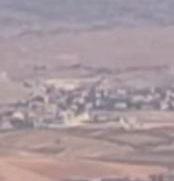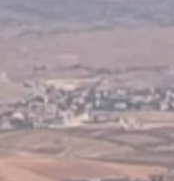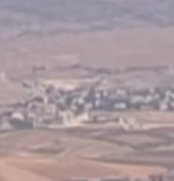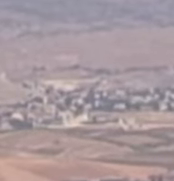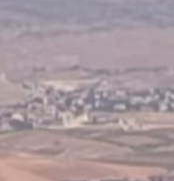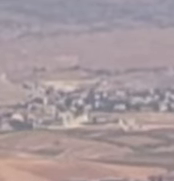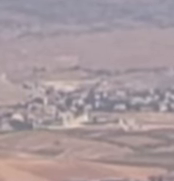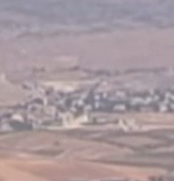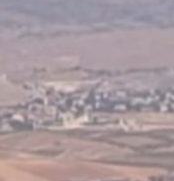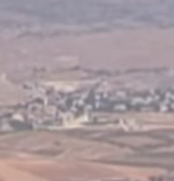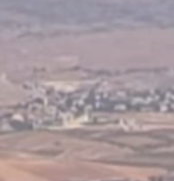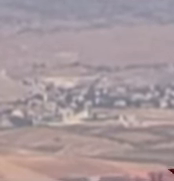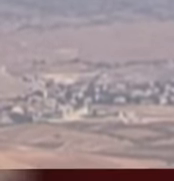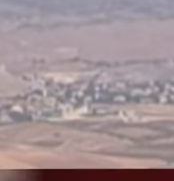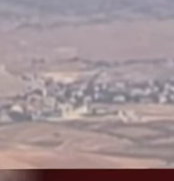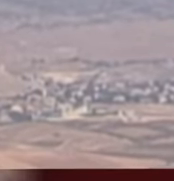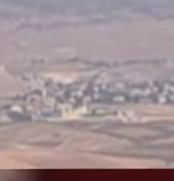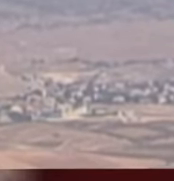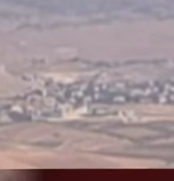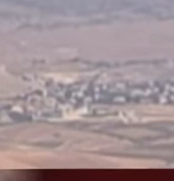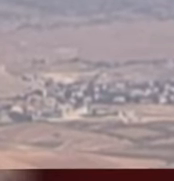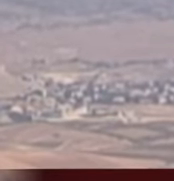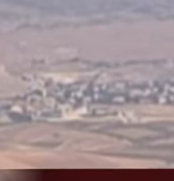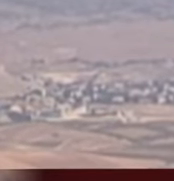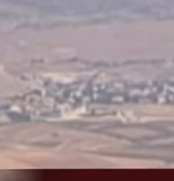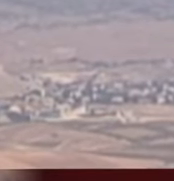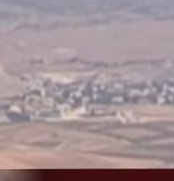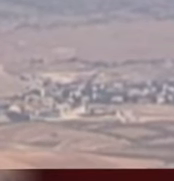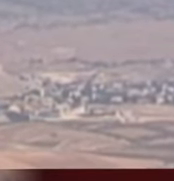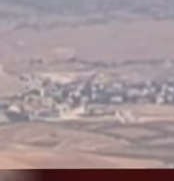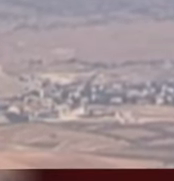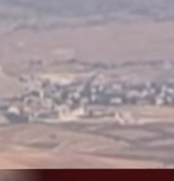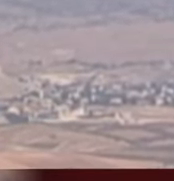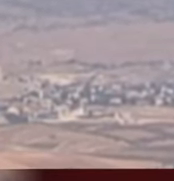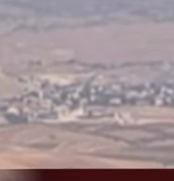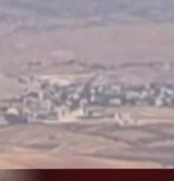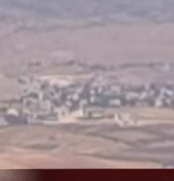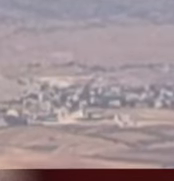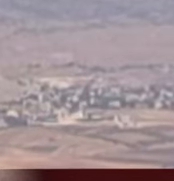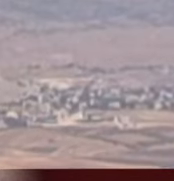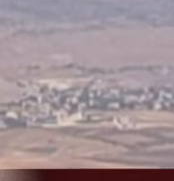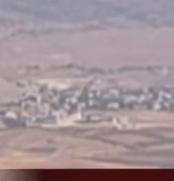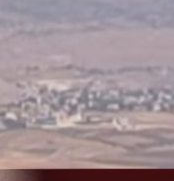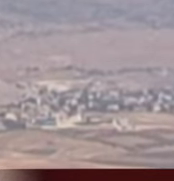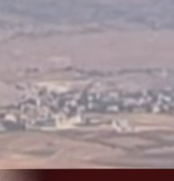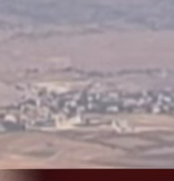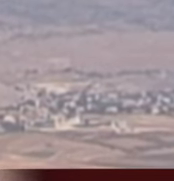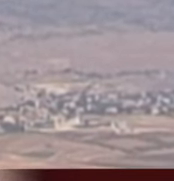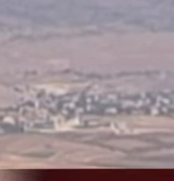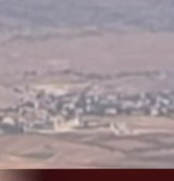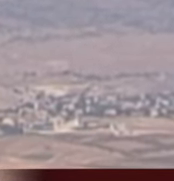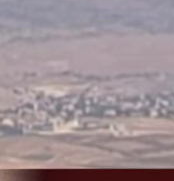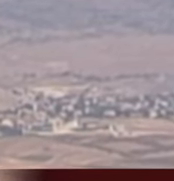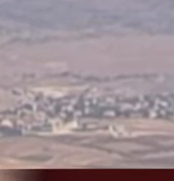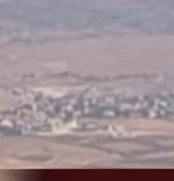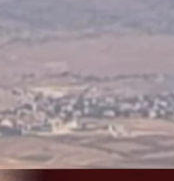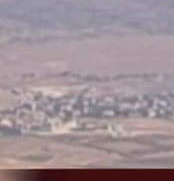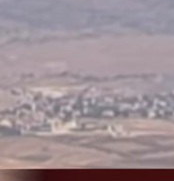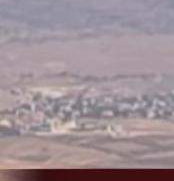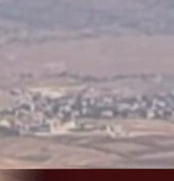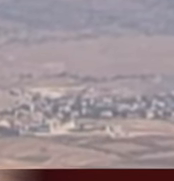جرحى. في بلدة بريتال كمان قضاء بعلبك أدى إلى سقوط شهيدين وخمسة جرحى، إضافة إلى غارة من